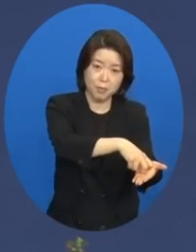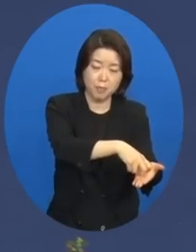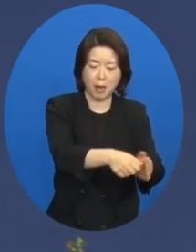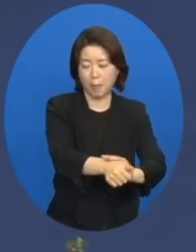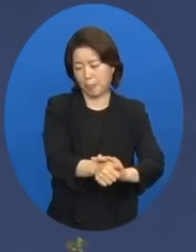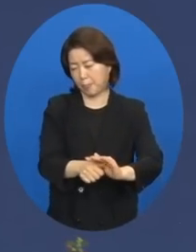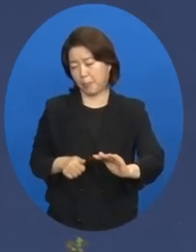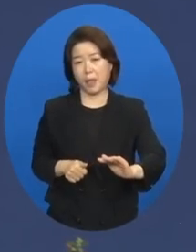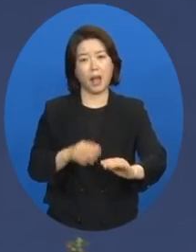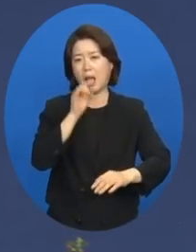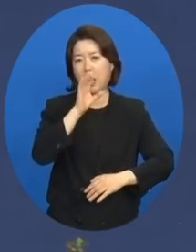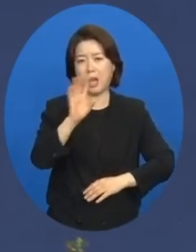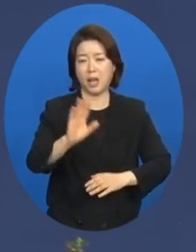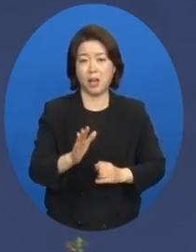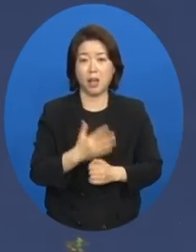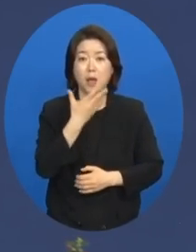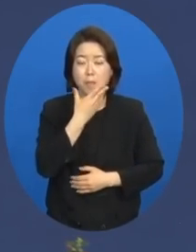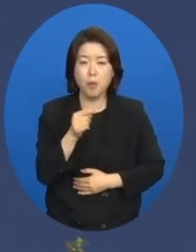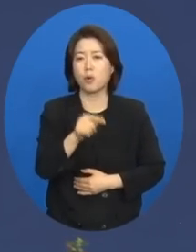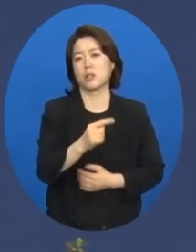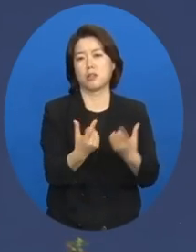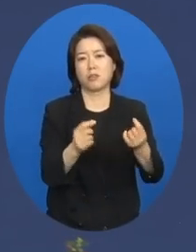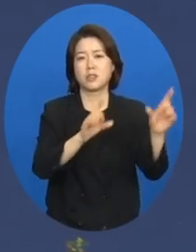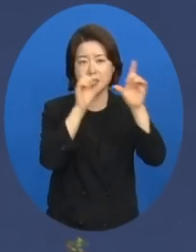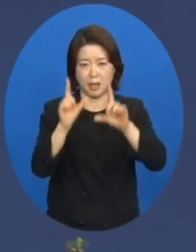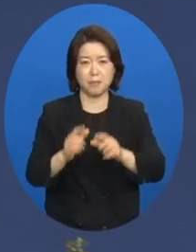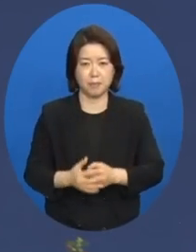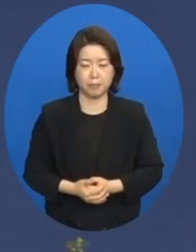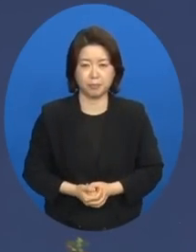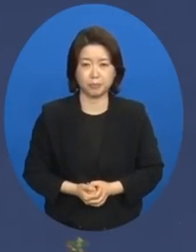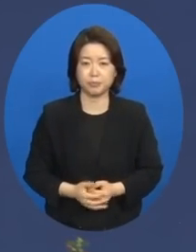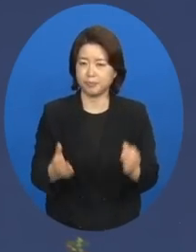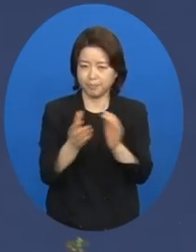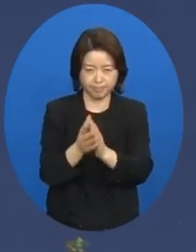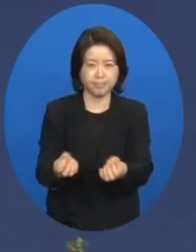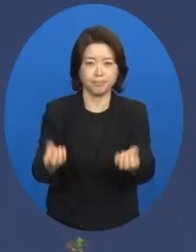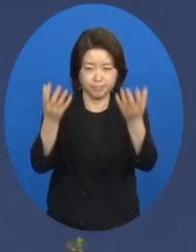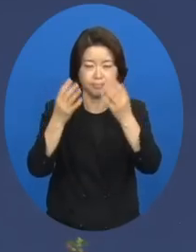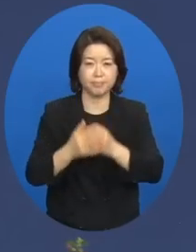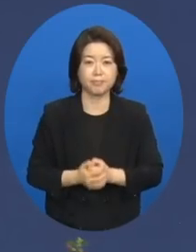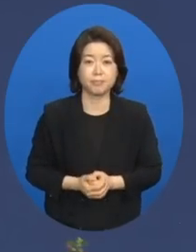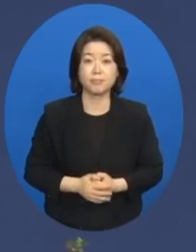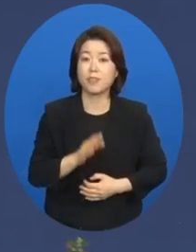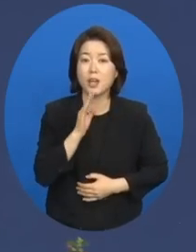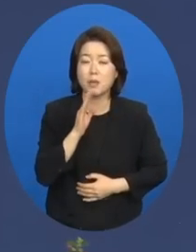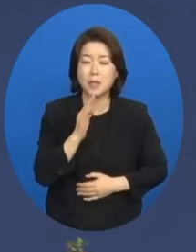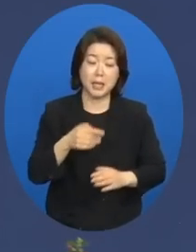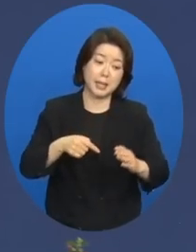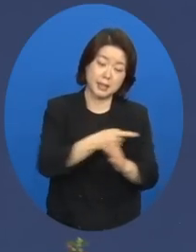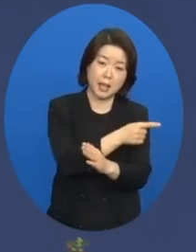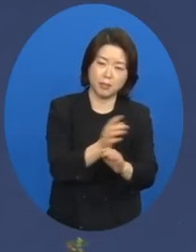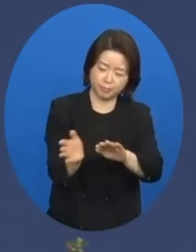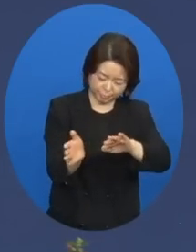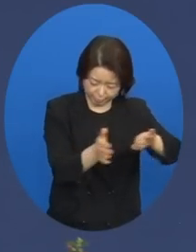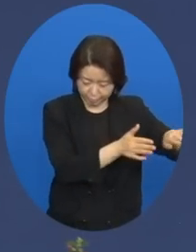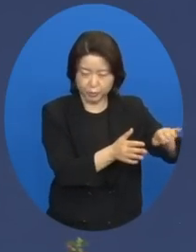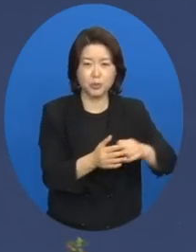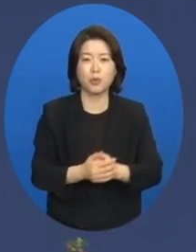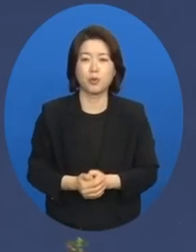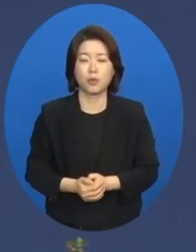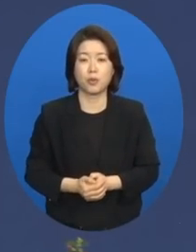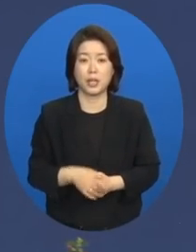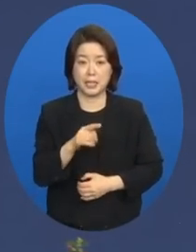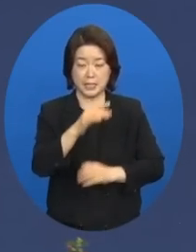물러서게 할 수 없는 복음은 바로 이런 삶인 것입니다. 할렐루야. 그러면 다른 거 다 그만두고 자